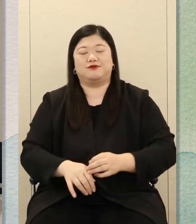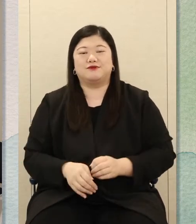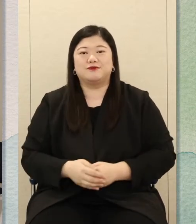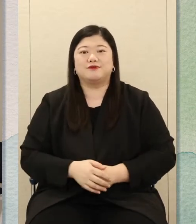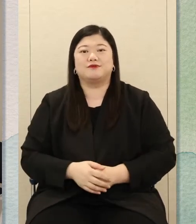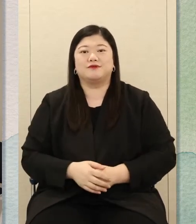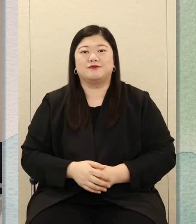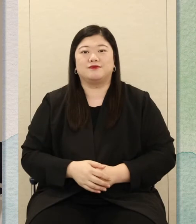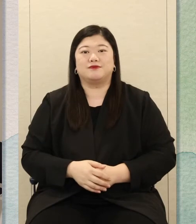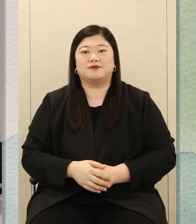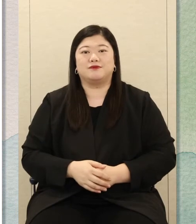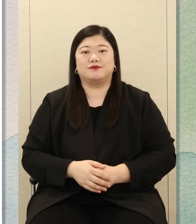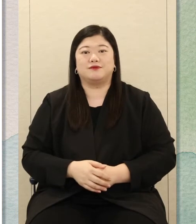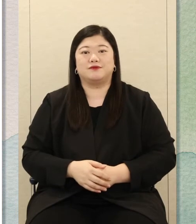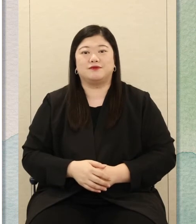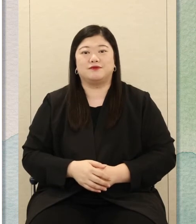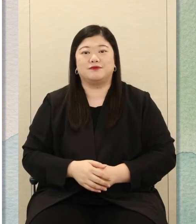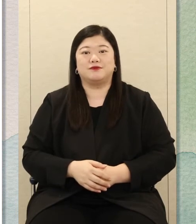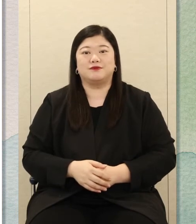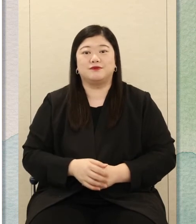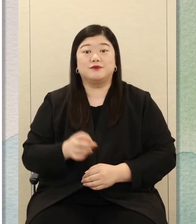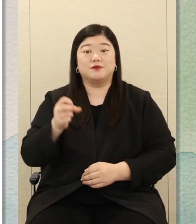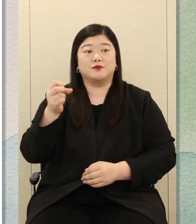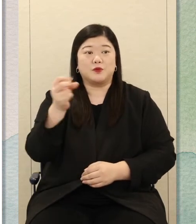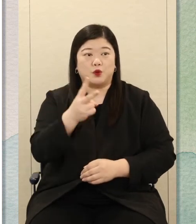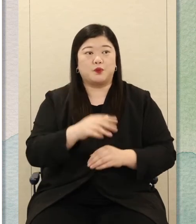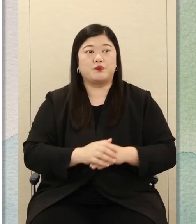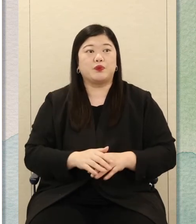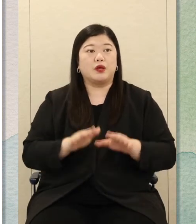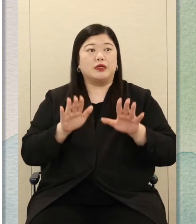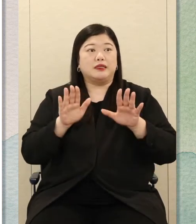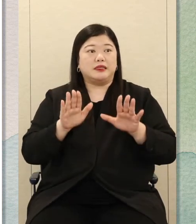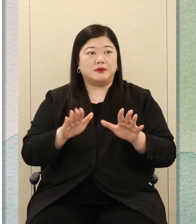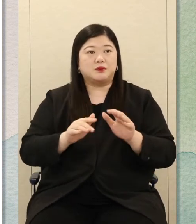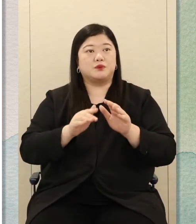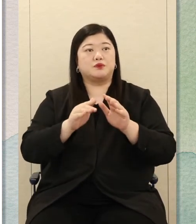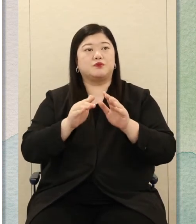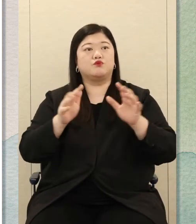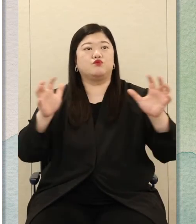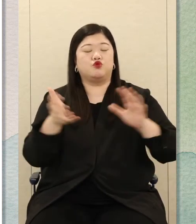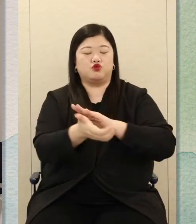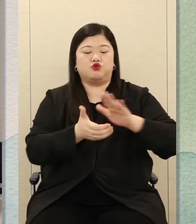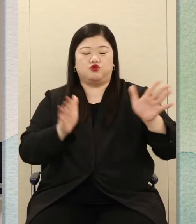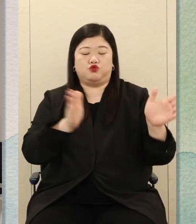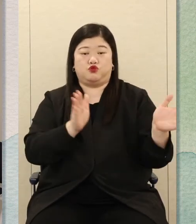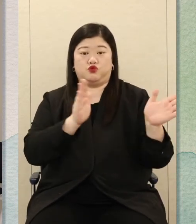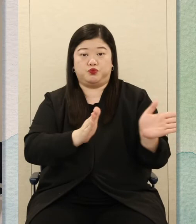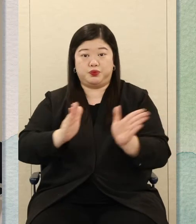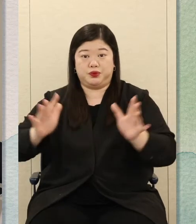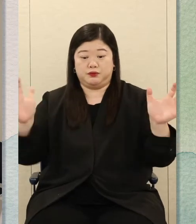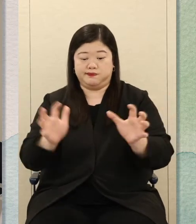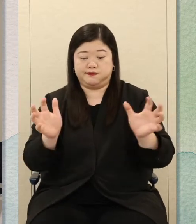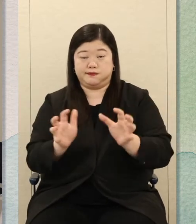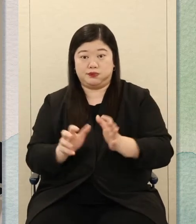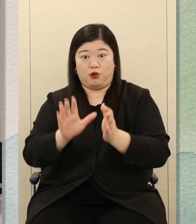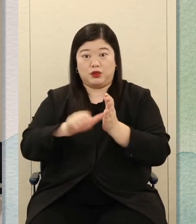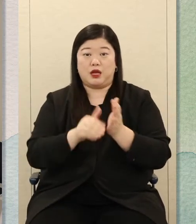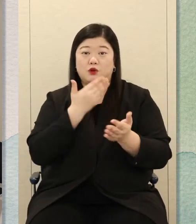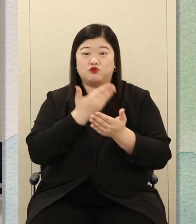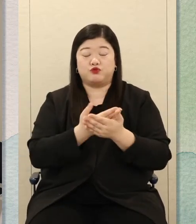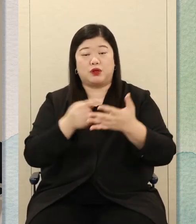했고요. 예, 준비 모임에서 챙길 것들 쭉 보시면 될 것 같습니다. 이거 뭐 그렇게